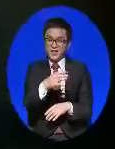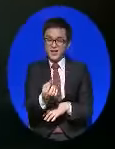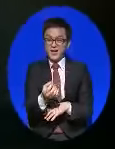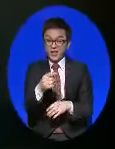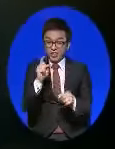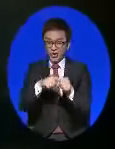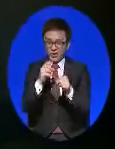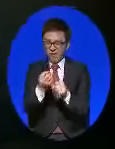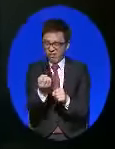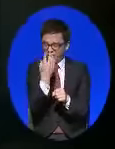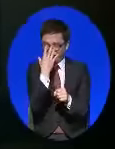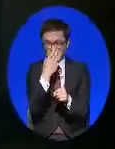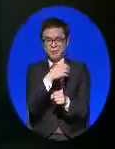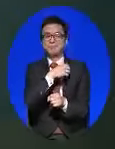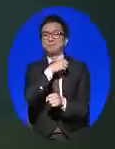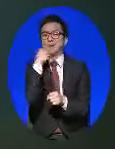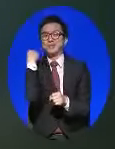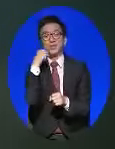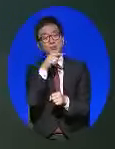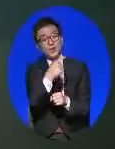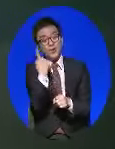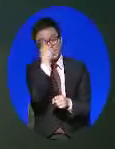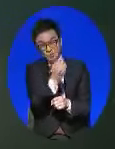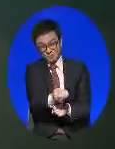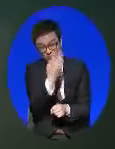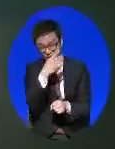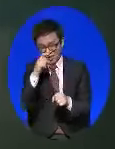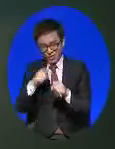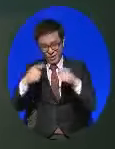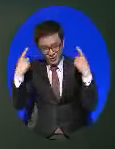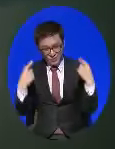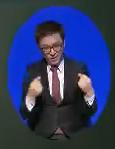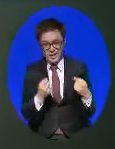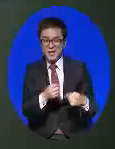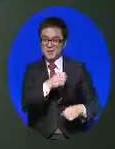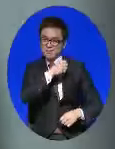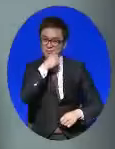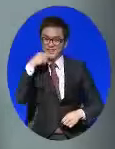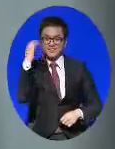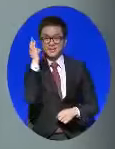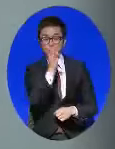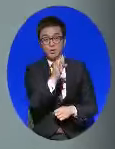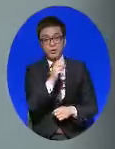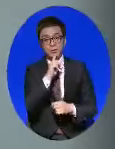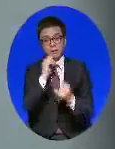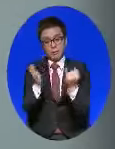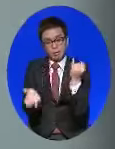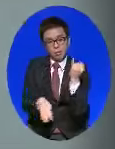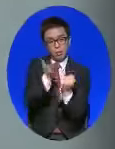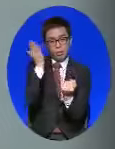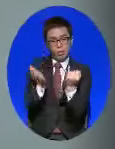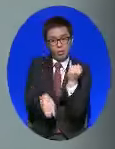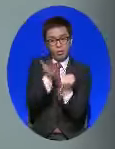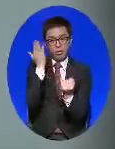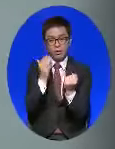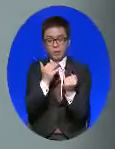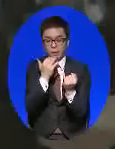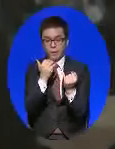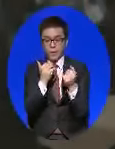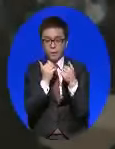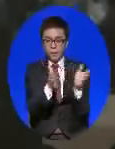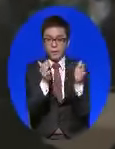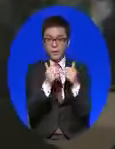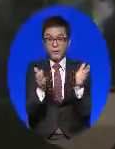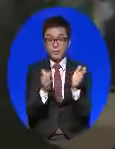여직원에게 라면 먹고 갈래가 무슨 뜻인지 아느냐고 물으며 성관계를 암시하는 발언을 했습니다. 지난